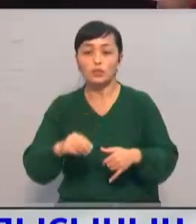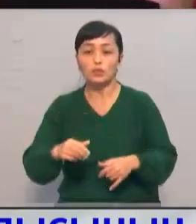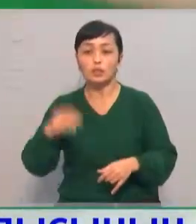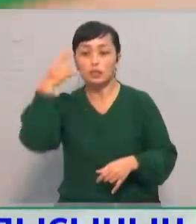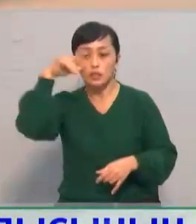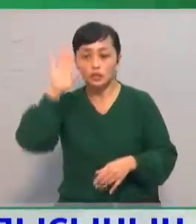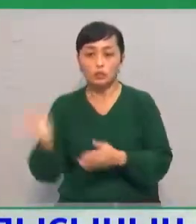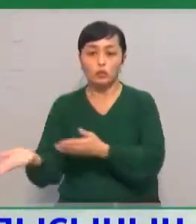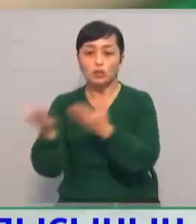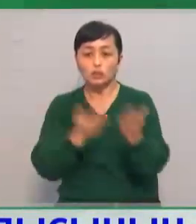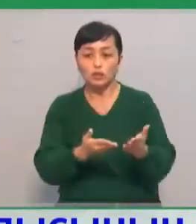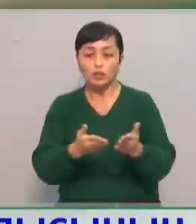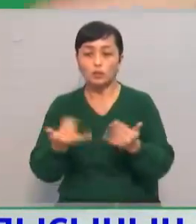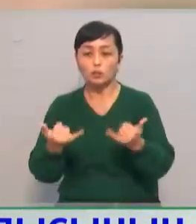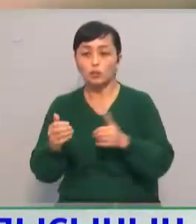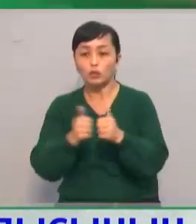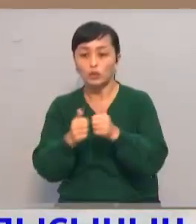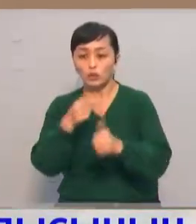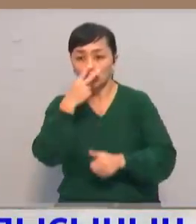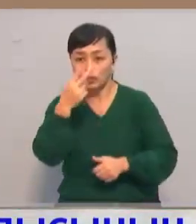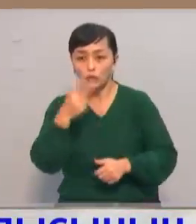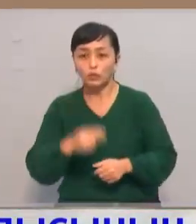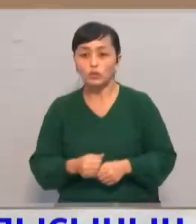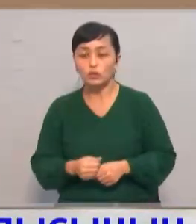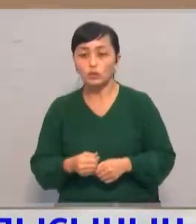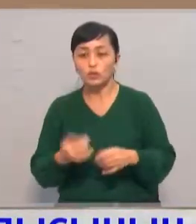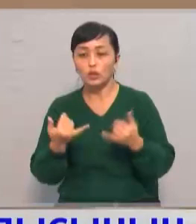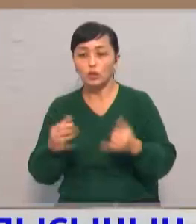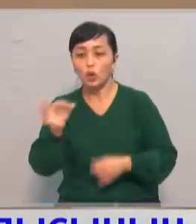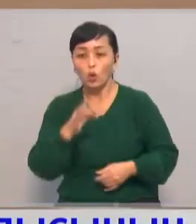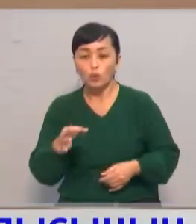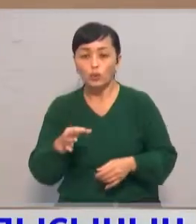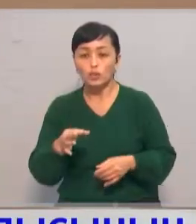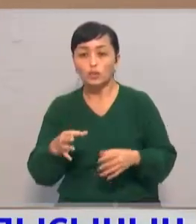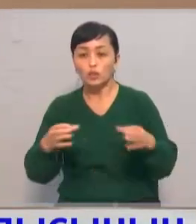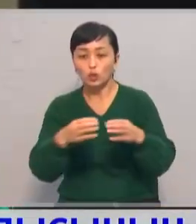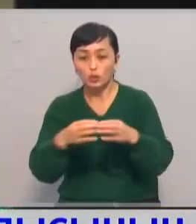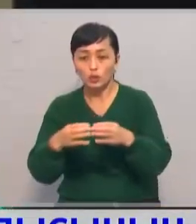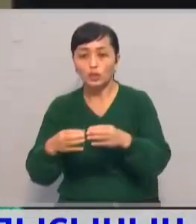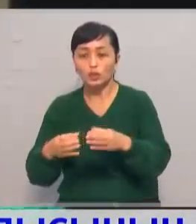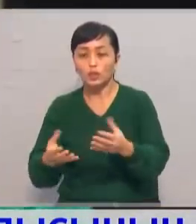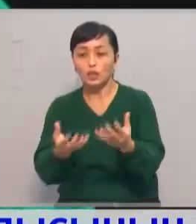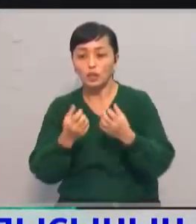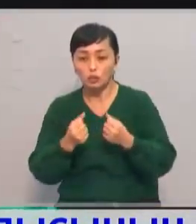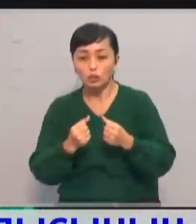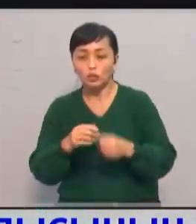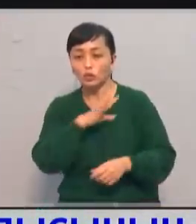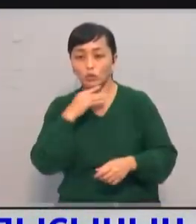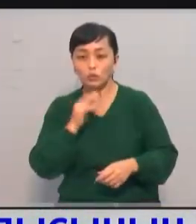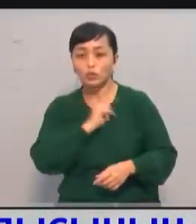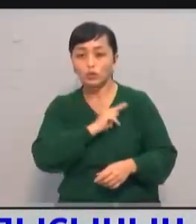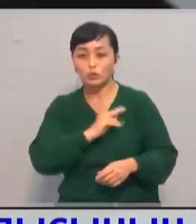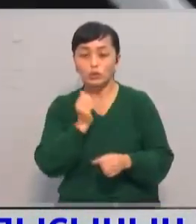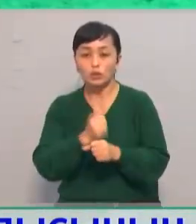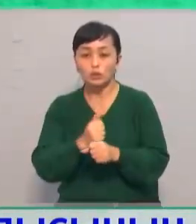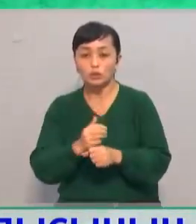жүрген жеңімпаздар аса тартысты өтіп жатқан сайыста шеберліктерін көрсетіп, облыс құрамасына ілігу үшін бар өнерлерін ортаға салды. Алдағы 2 күн бойы